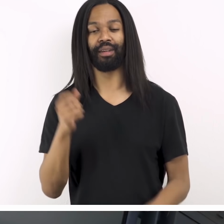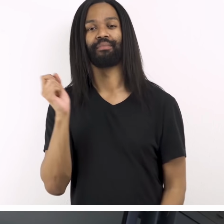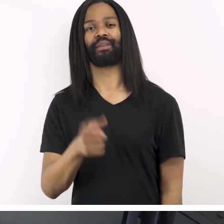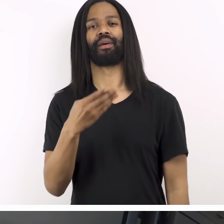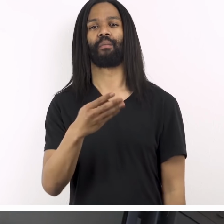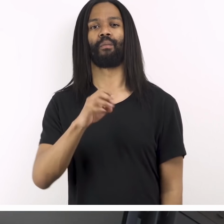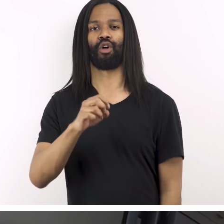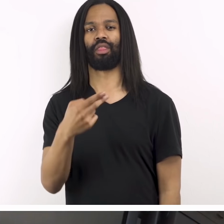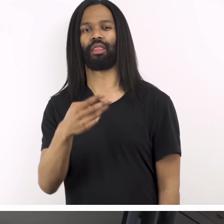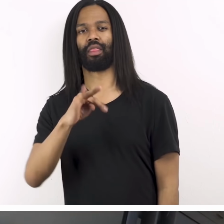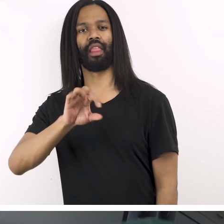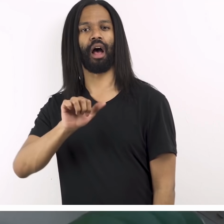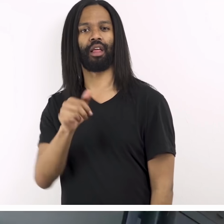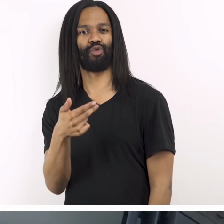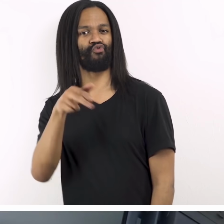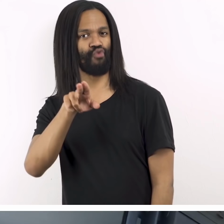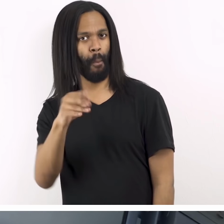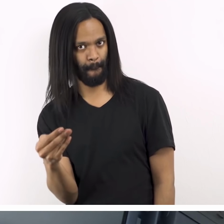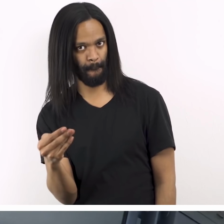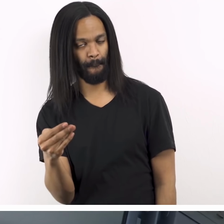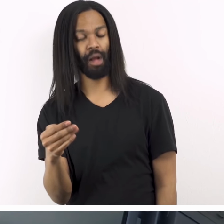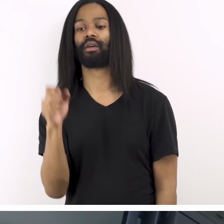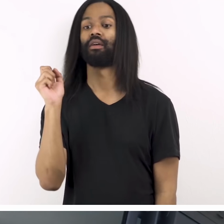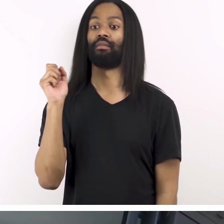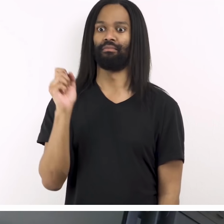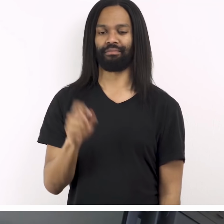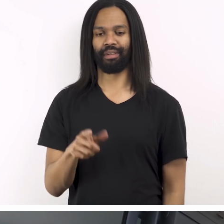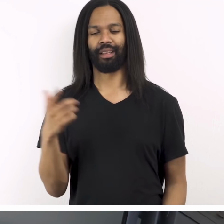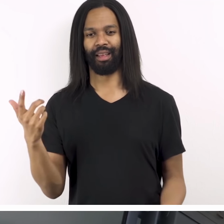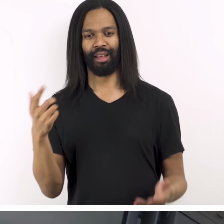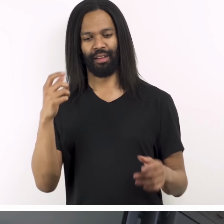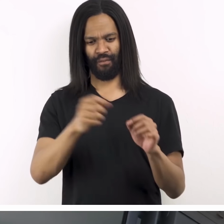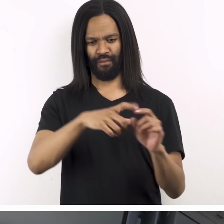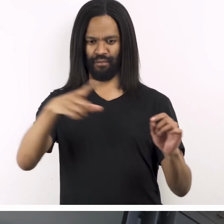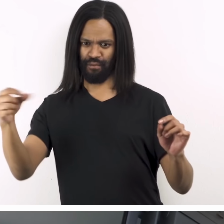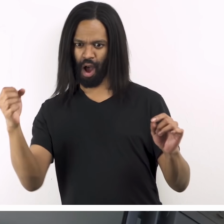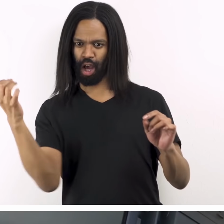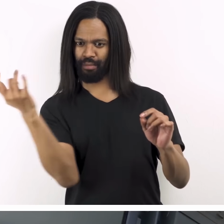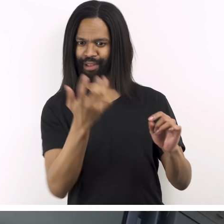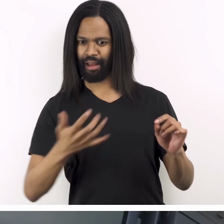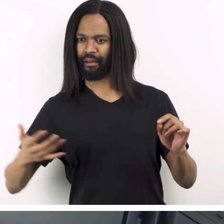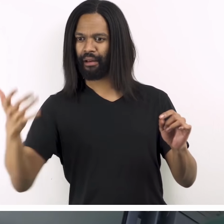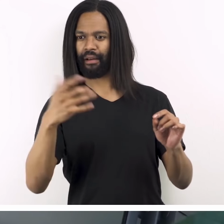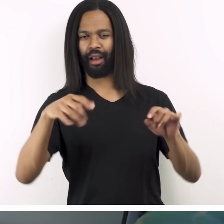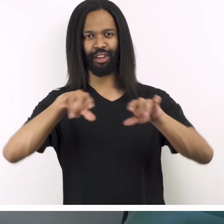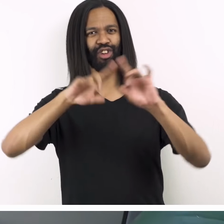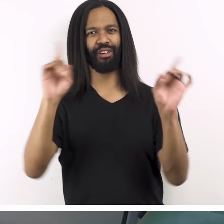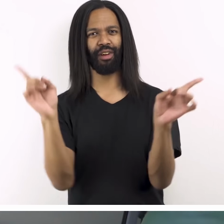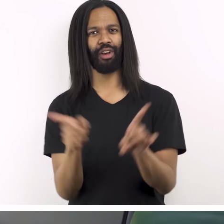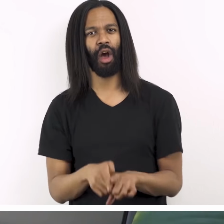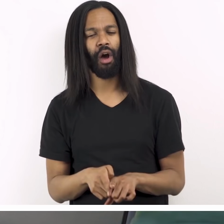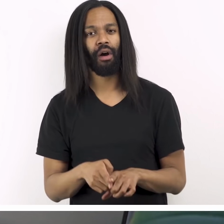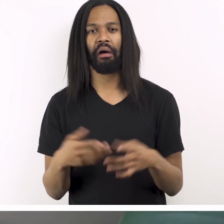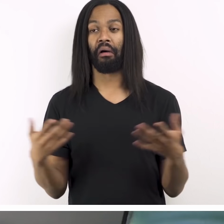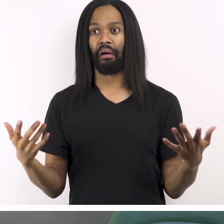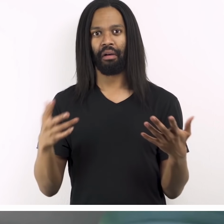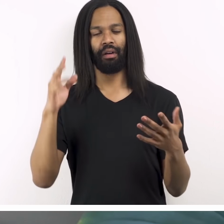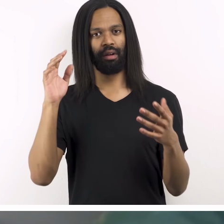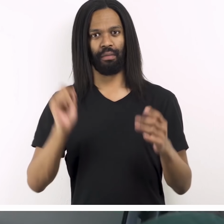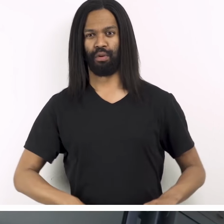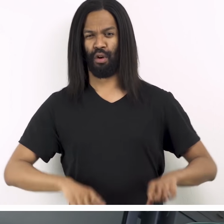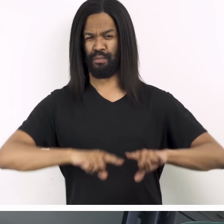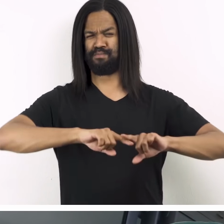fameux Montanum. Philodendron Montanum, vraiment une des feuilles très glossy, un petit peu en forme de cœur, qui est capable de